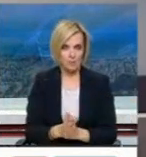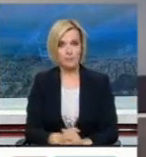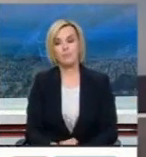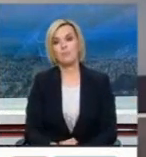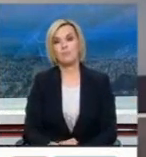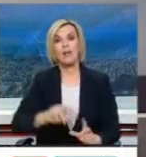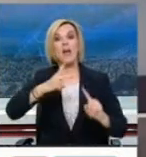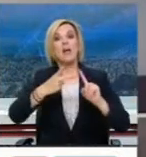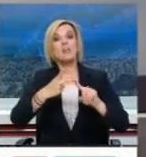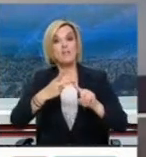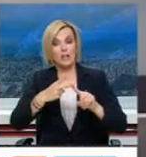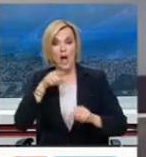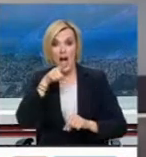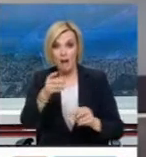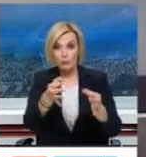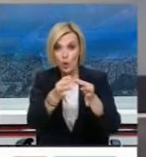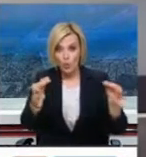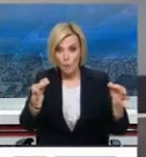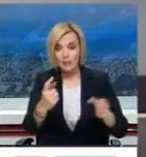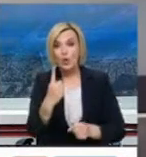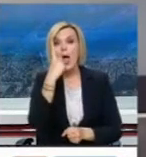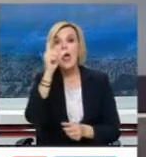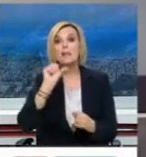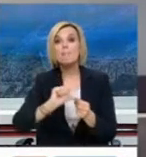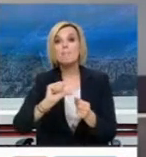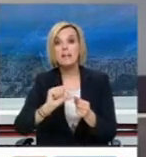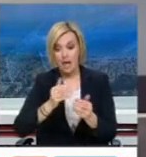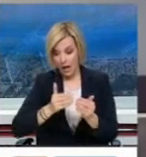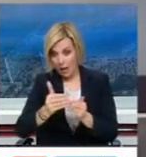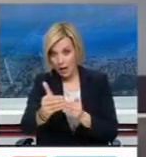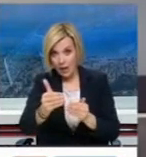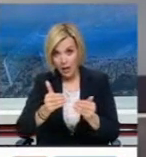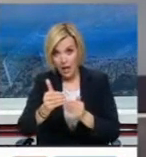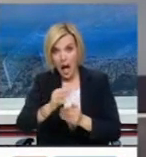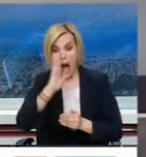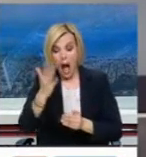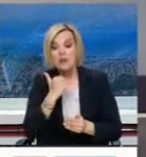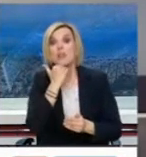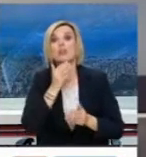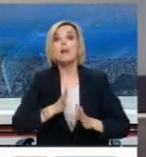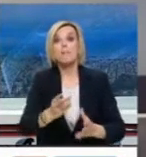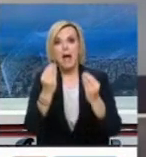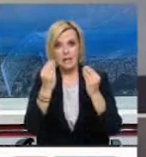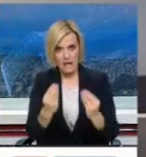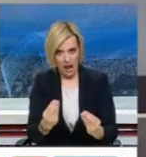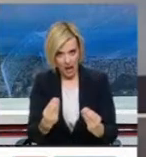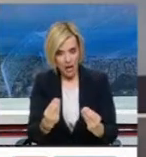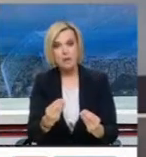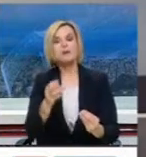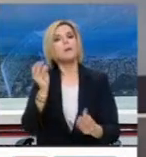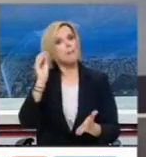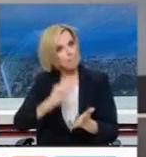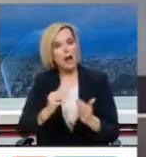μπορεί να εφαρμοστεί για ένα μήνα με δυνατότητα παράτασης εφόσον δεν έχουν βελτιωθεί οι σημερινές συνθήκες.